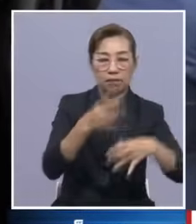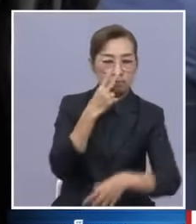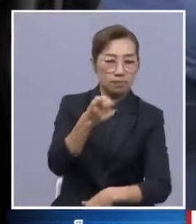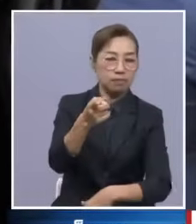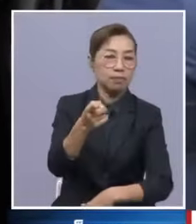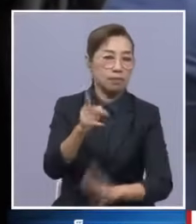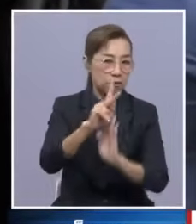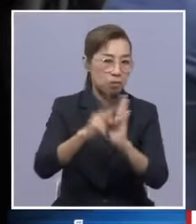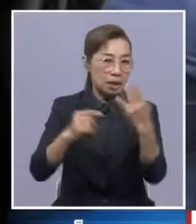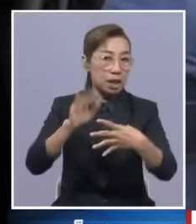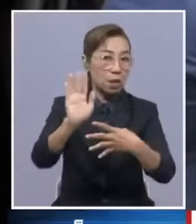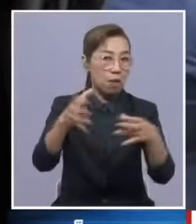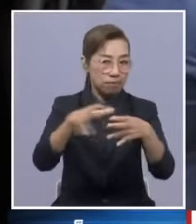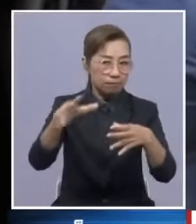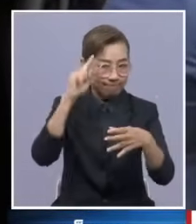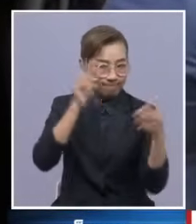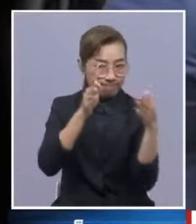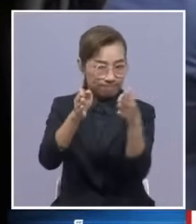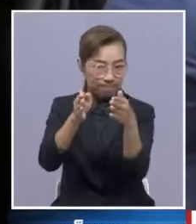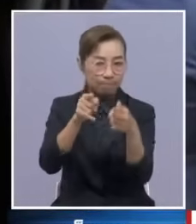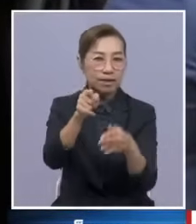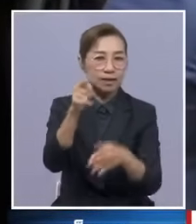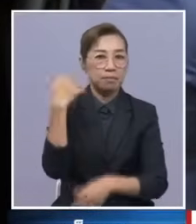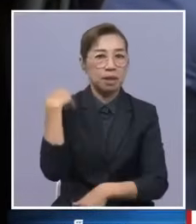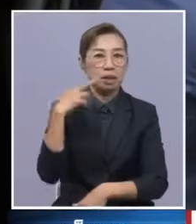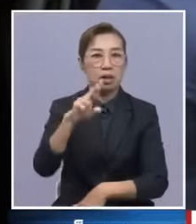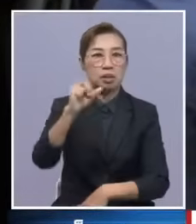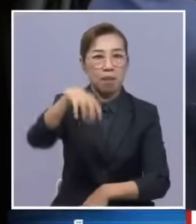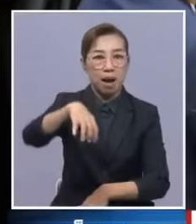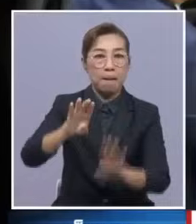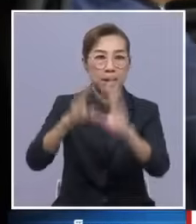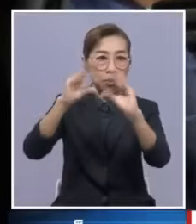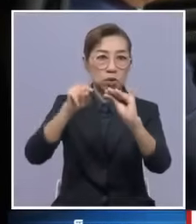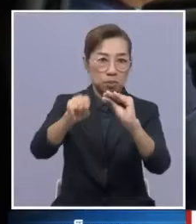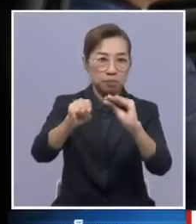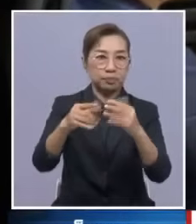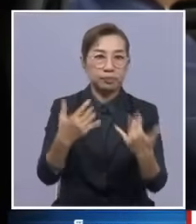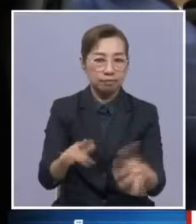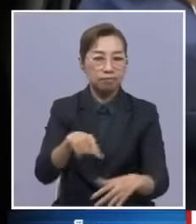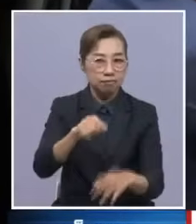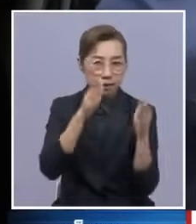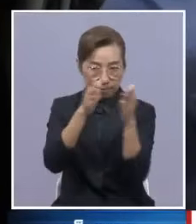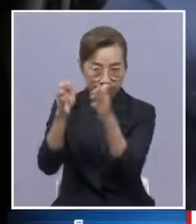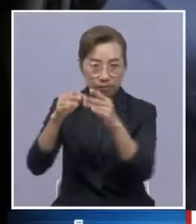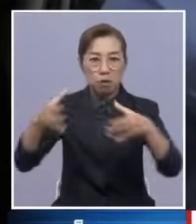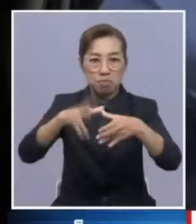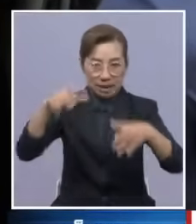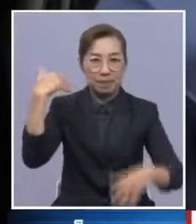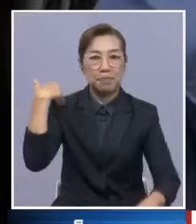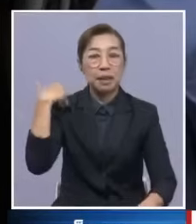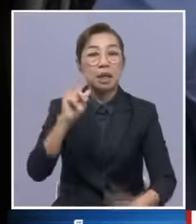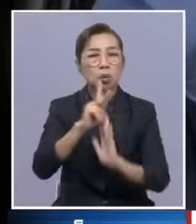เตรียมจ้องจะเล่นงานพรรคเพื่อไทยในศึกอภิปรายหลังจากที่มีการเปิดสภาไปเนี่ยนะเรื่องแรกคุณผู้ชม